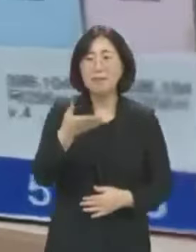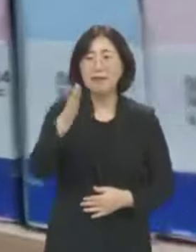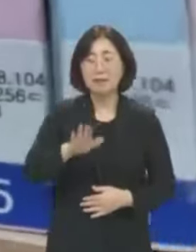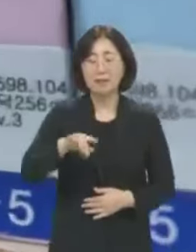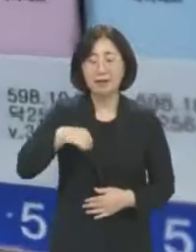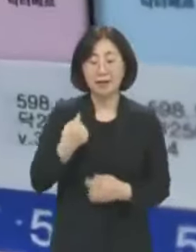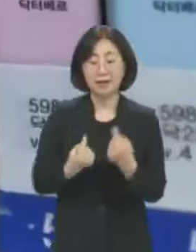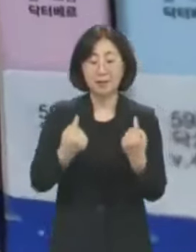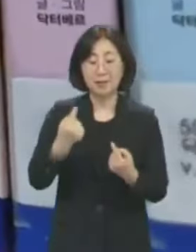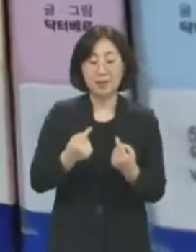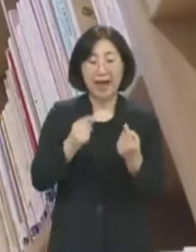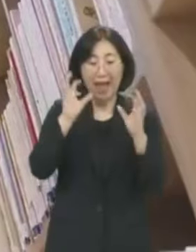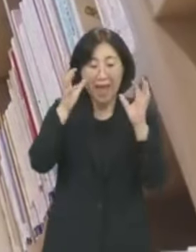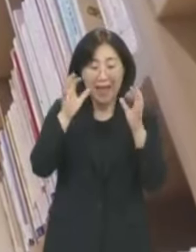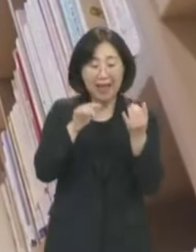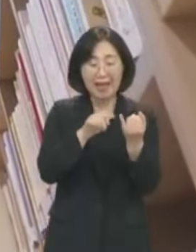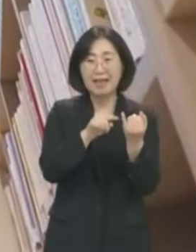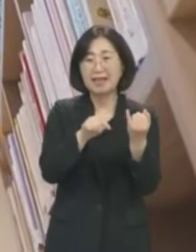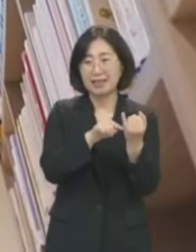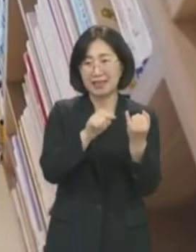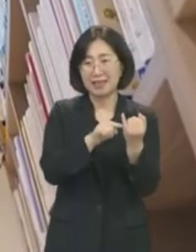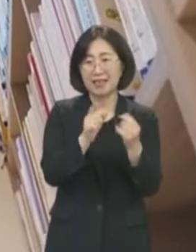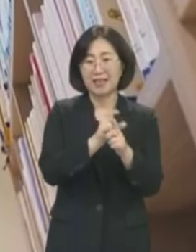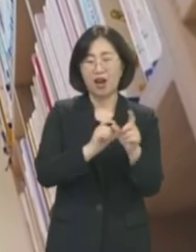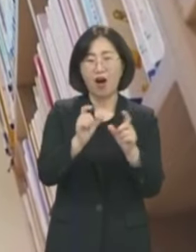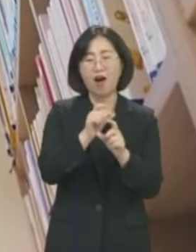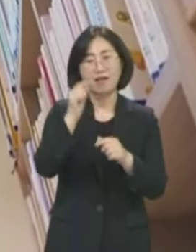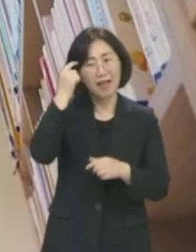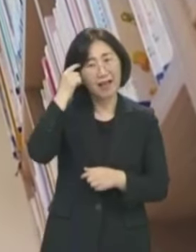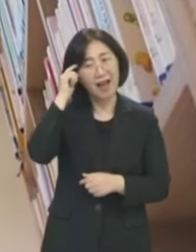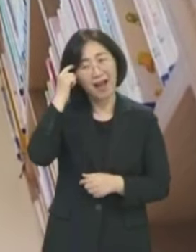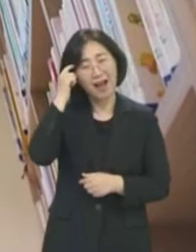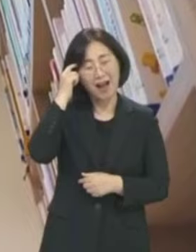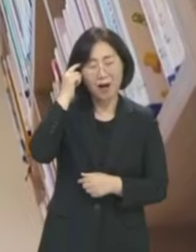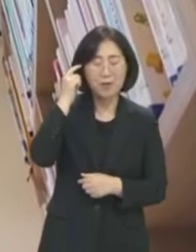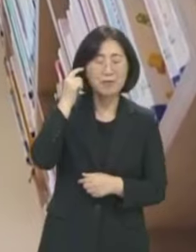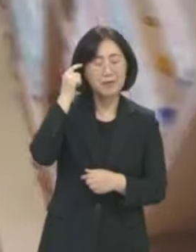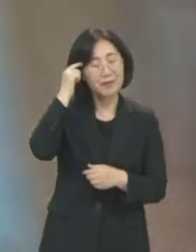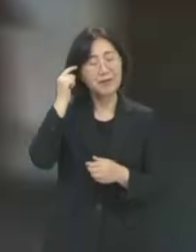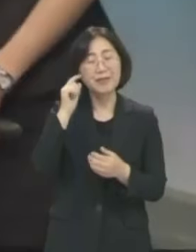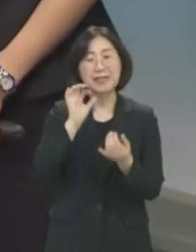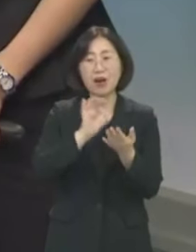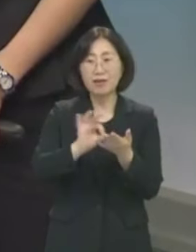자신보다 아기를 먼저 생각하며 최선을 다하고 있습니다.